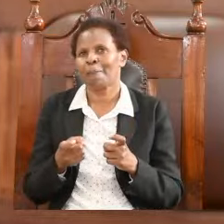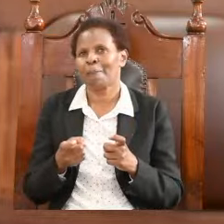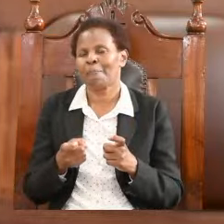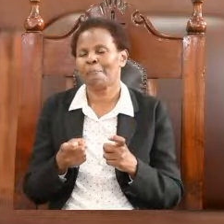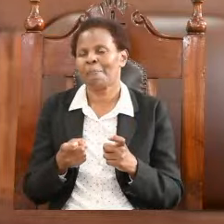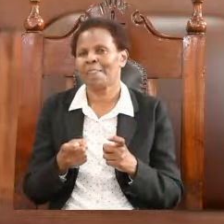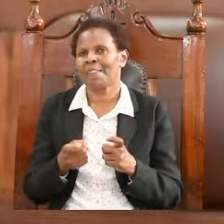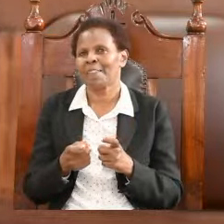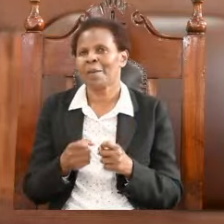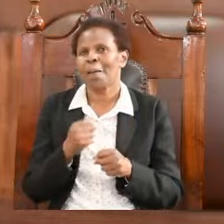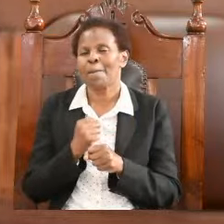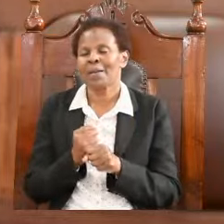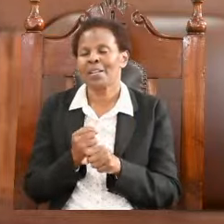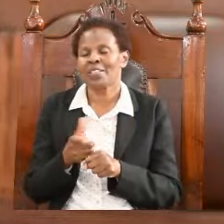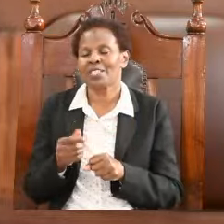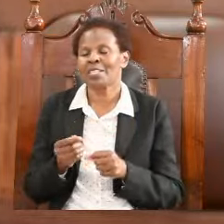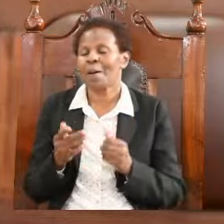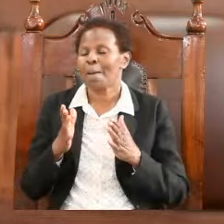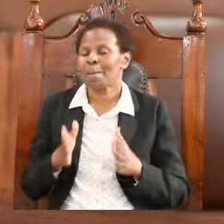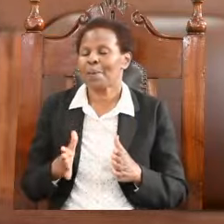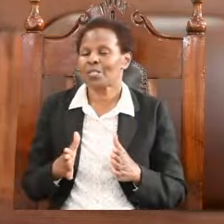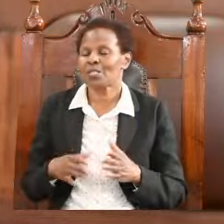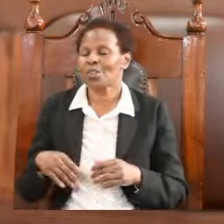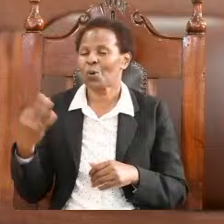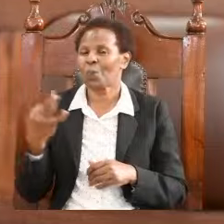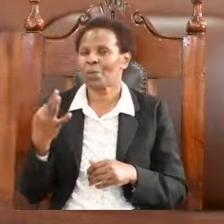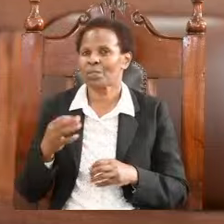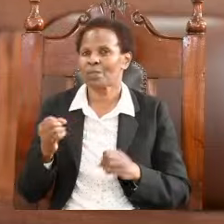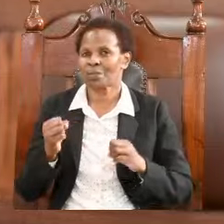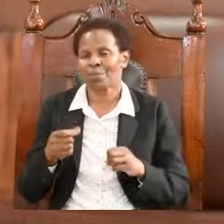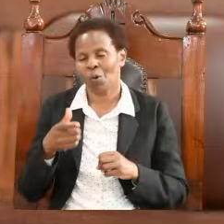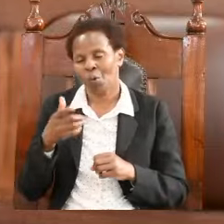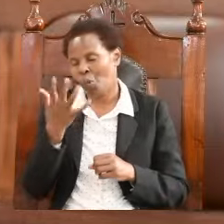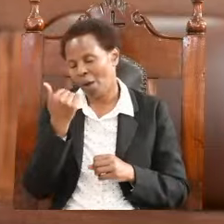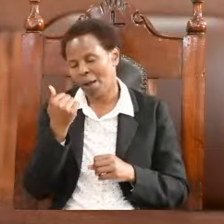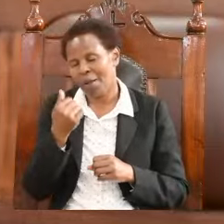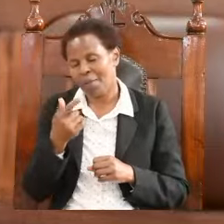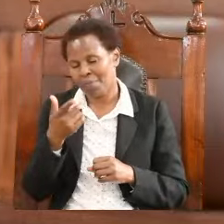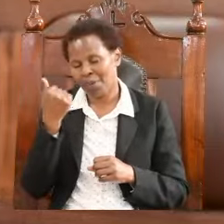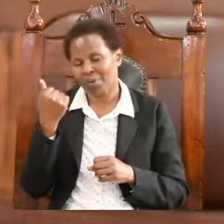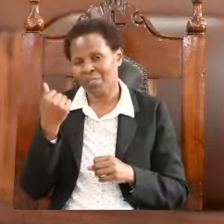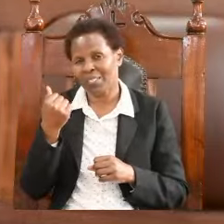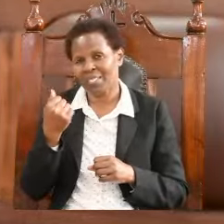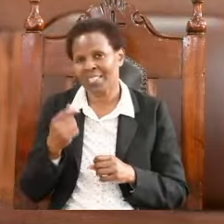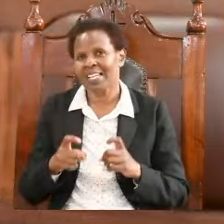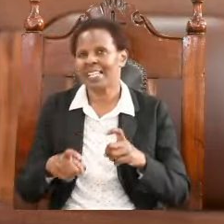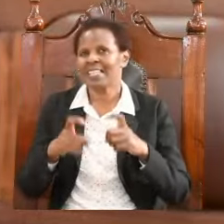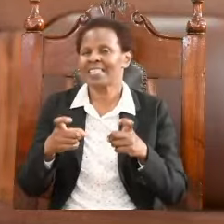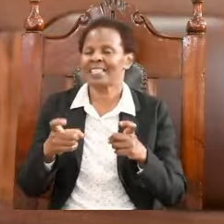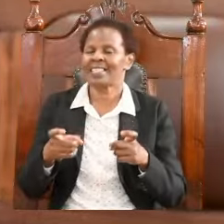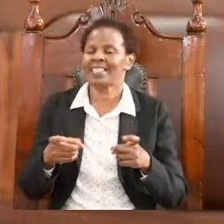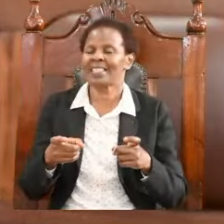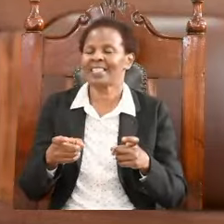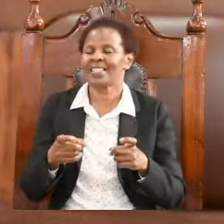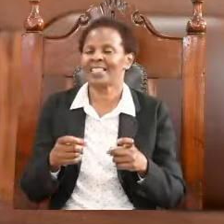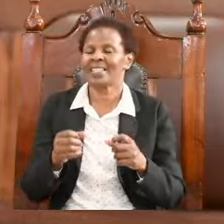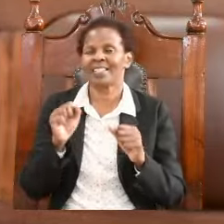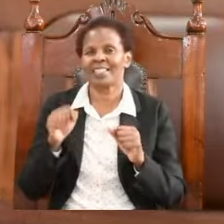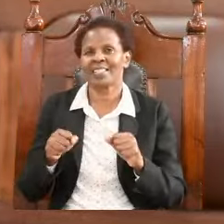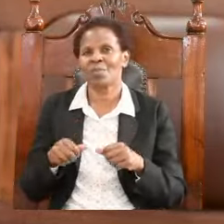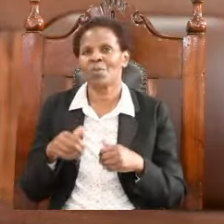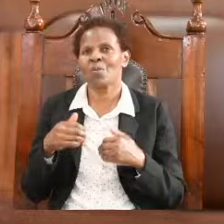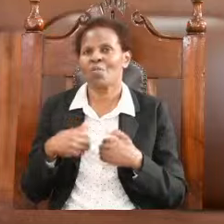akiaga kuhunjirio niki tondu mehia ni matumaga ona twina mweke wa gukorwo turi andu mena